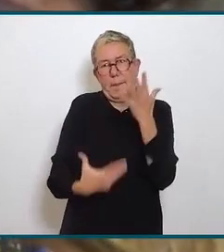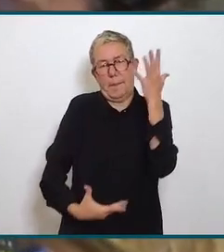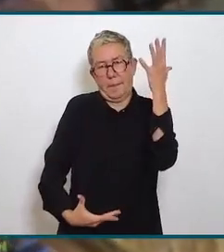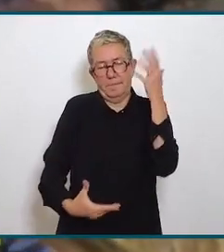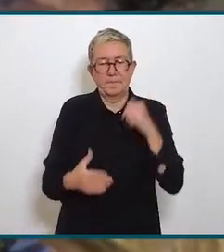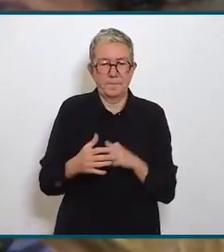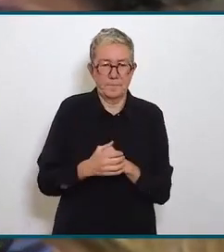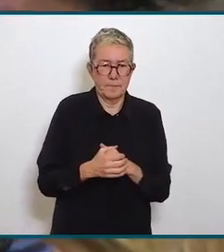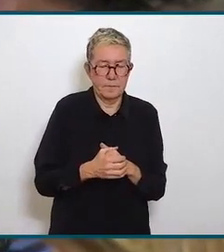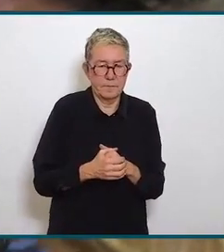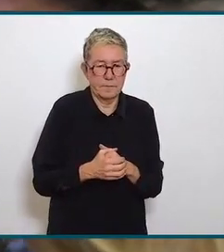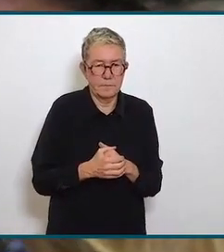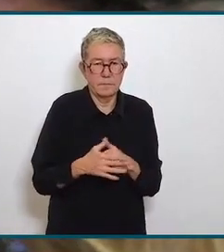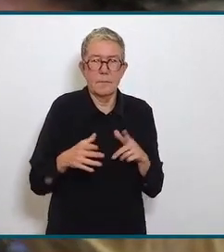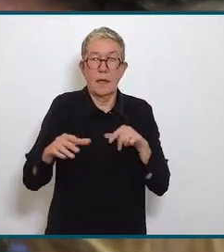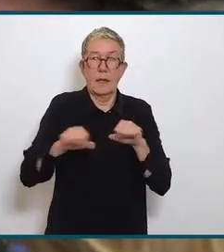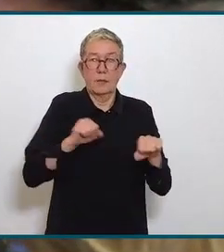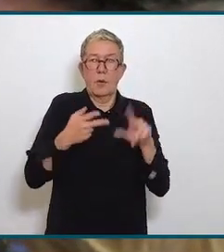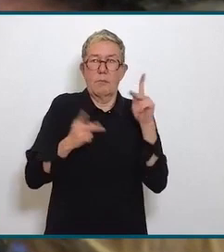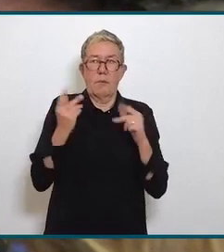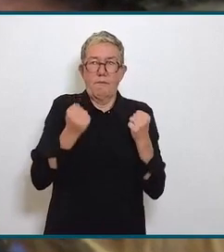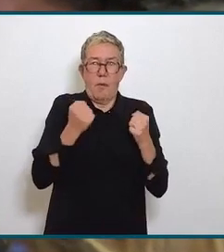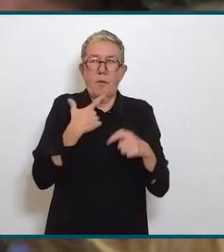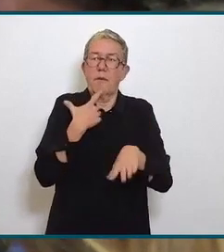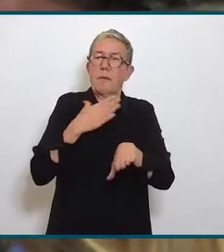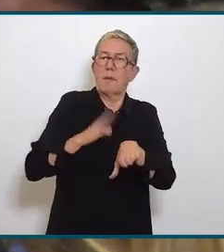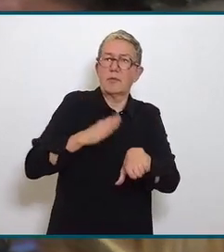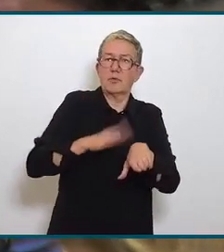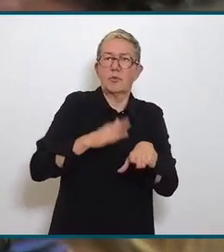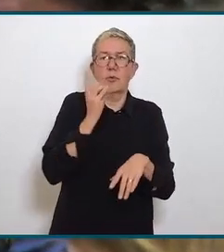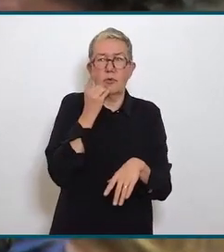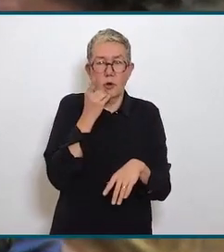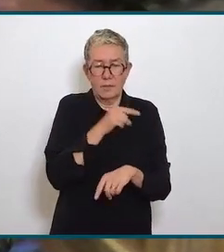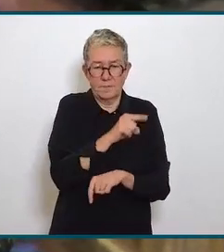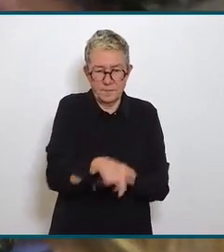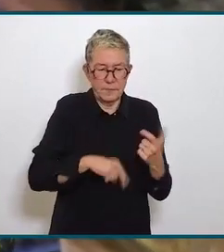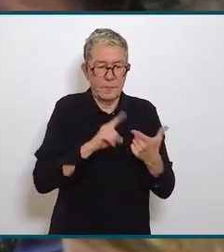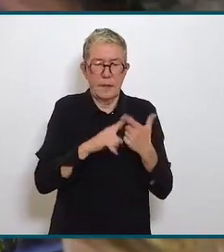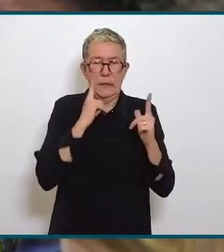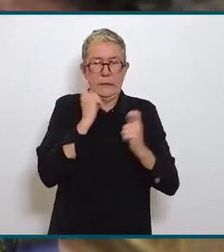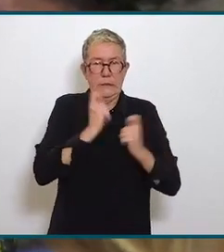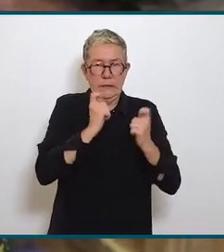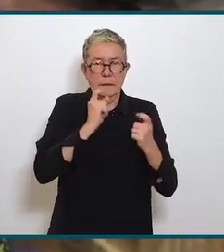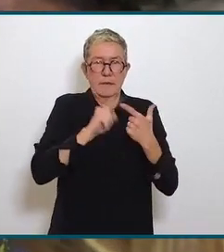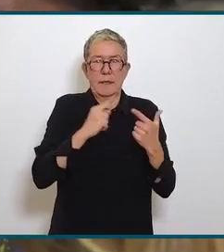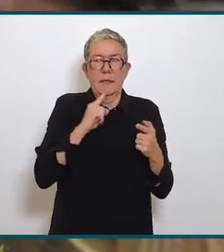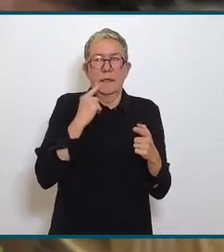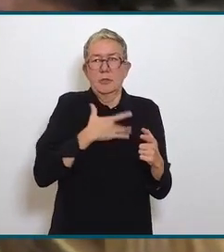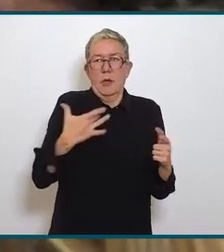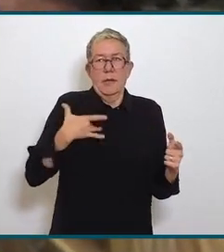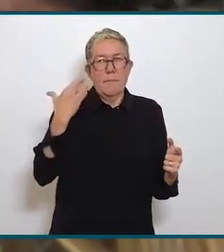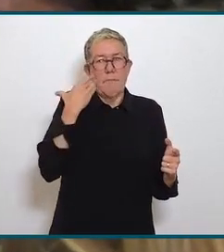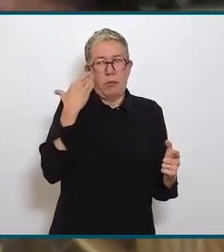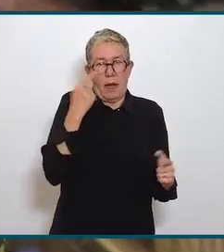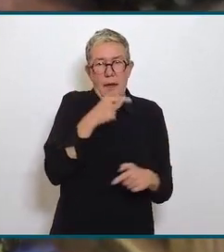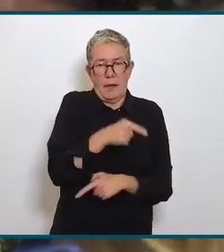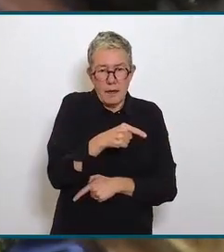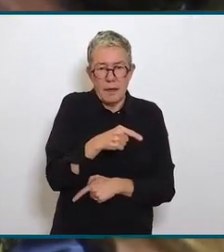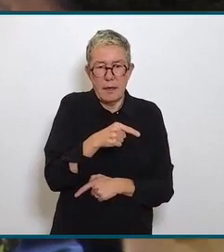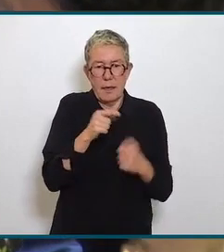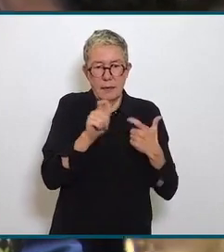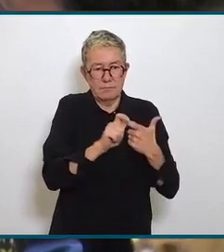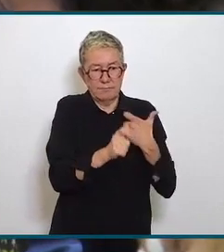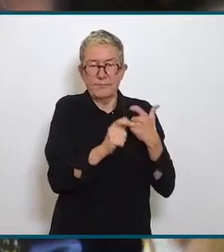Des actions encore plus fortes de prévention des conduites addictives, une vigilance accrue sur la santé mentale avec l'impact que cela peut avoir sur